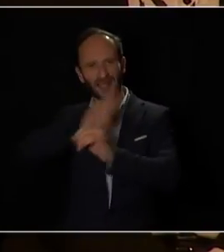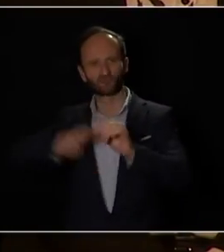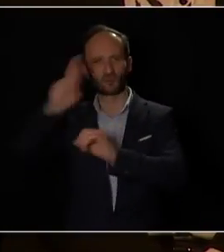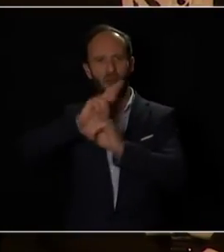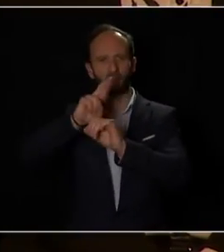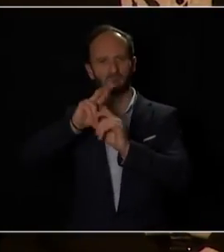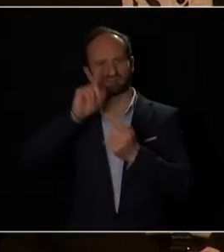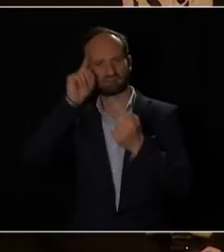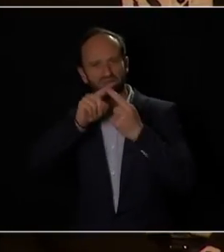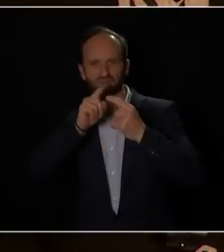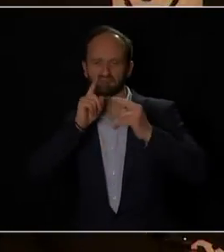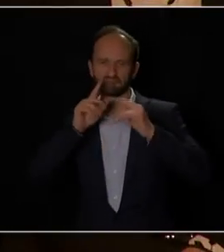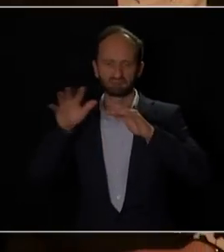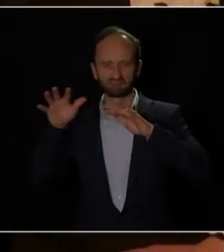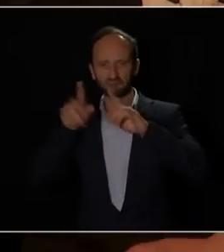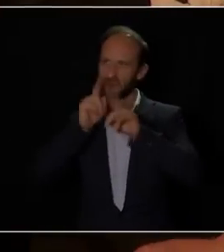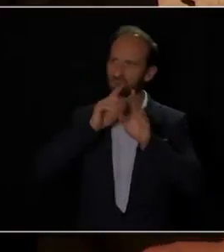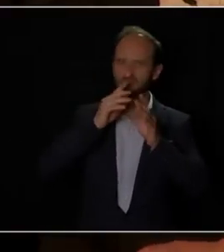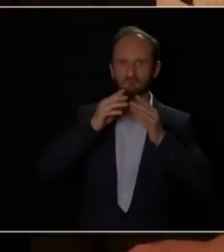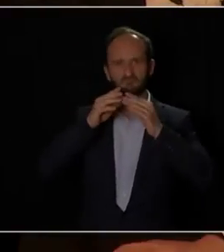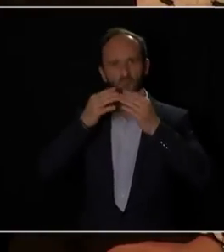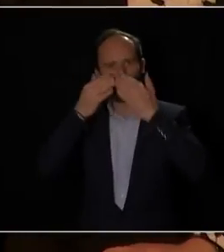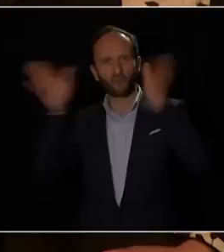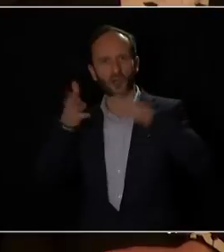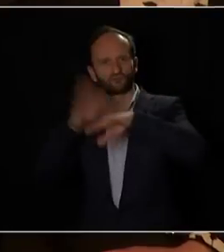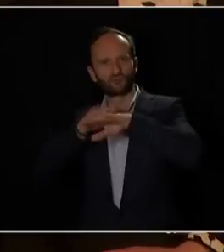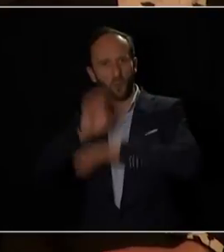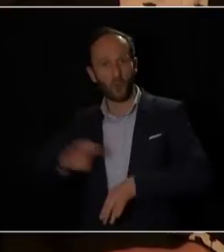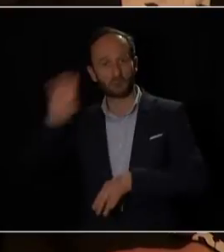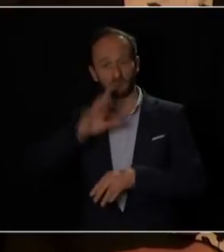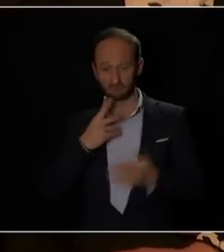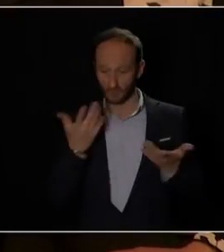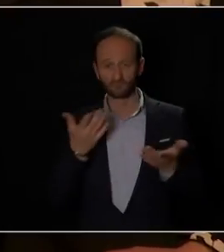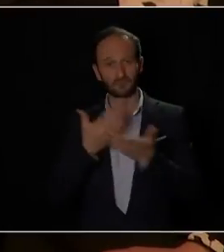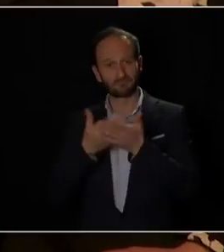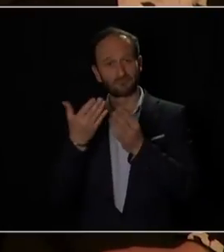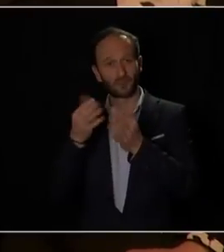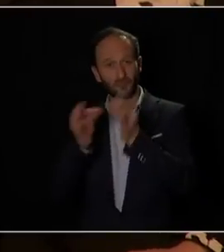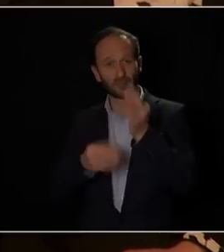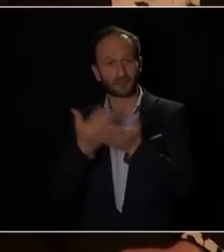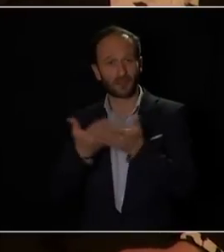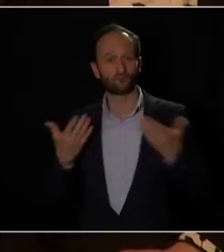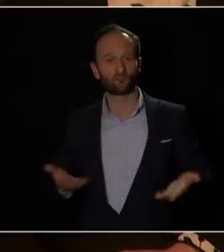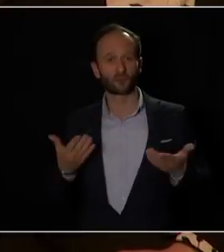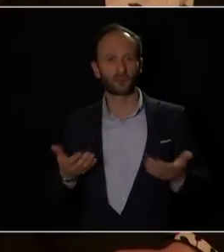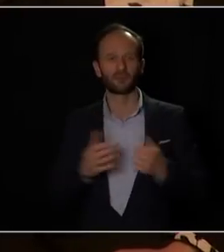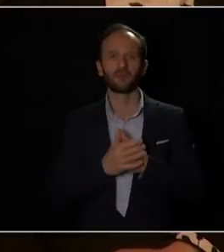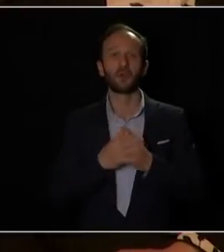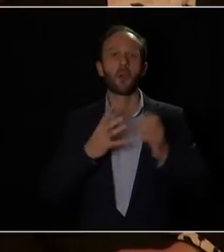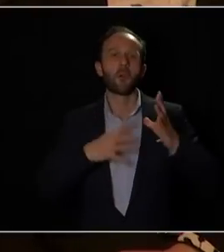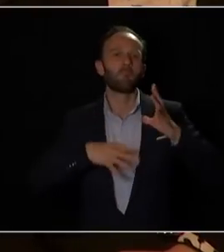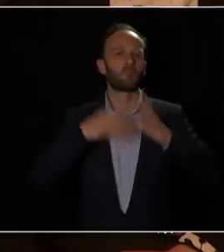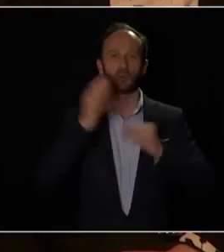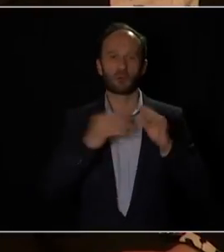se passe aujourd'hui grâce à notre action collective. Et notre plus grand bonheur, c'est d'entendre dire «